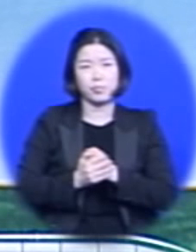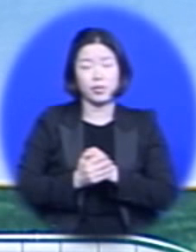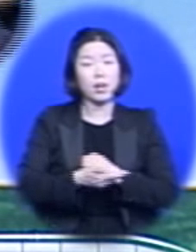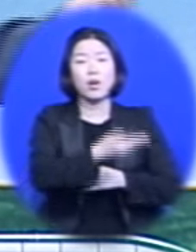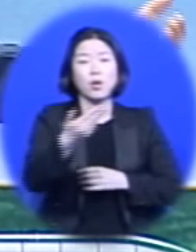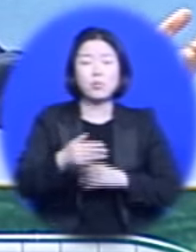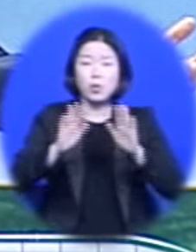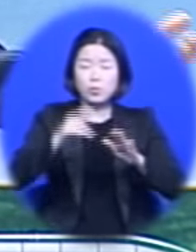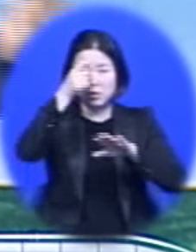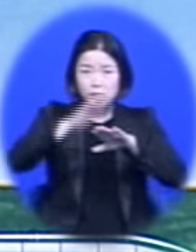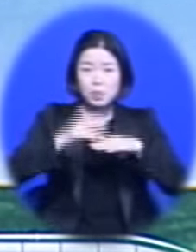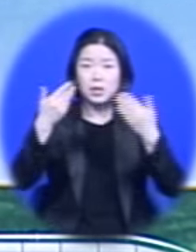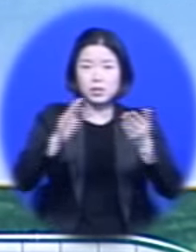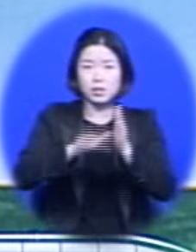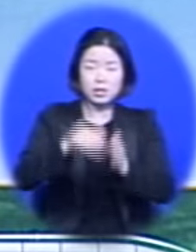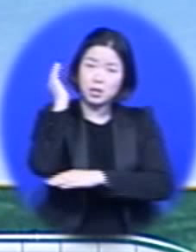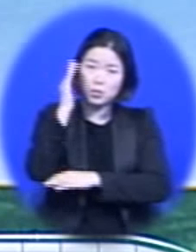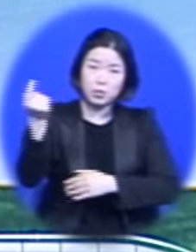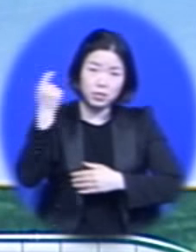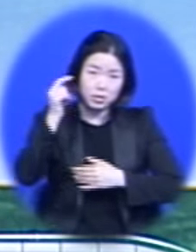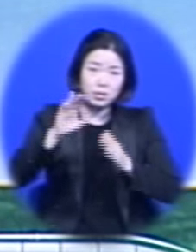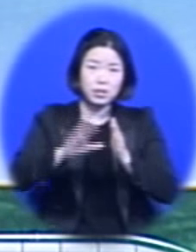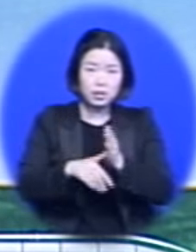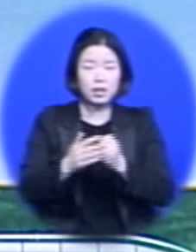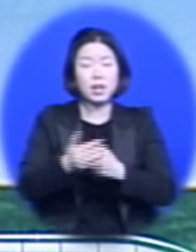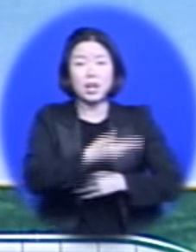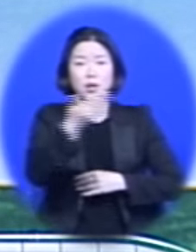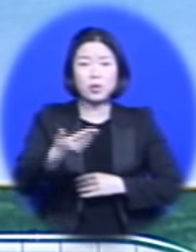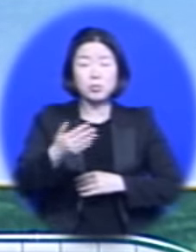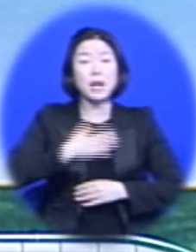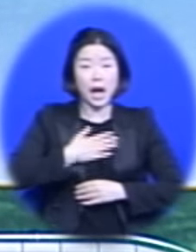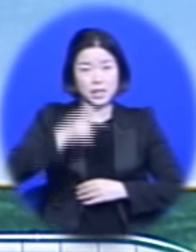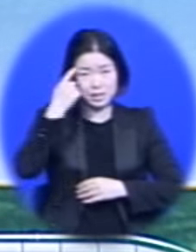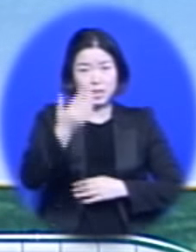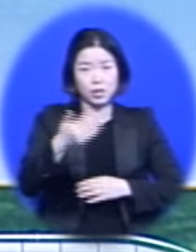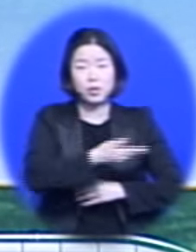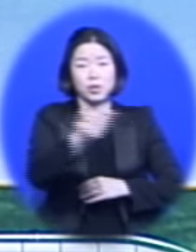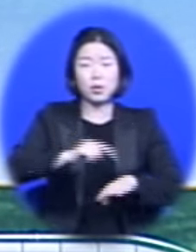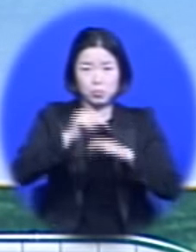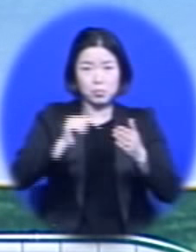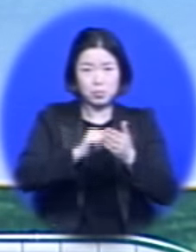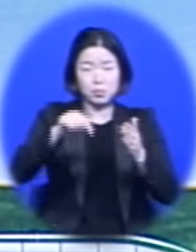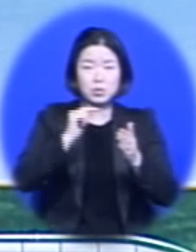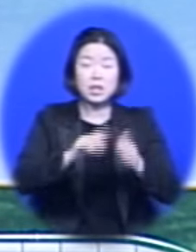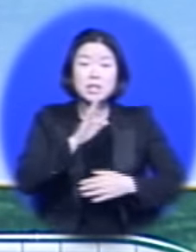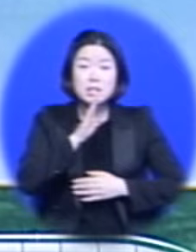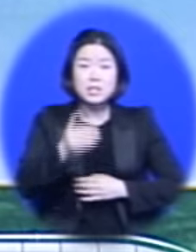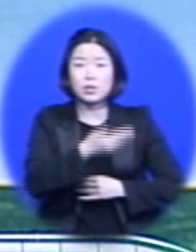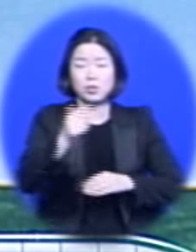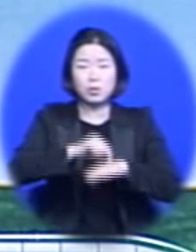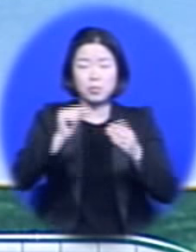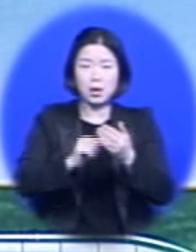여러분 오늘 예배를 드리면서 설교를 들으시면서 여러분이 아시잖아요. 여러분의 마음에 실제로 여러분의